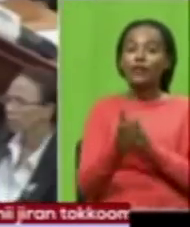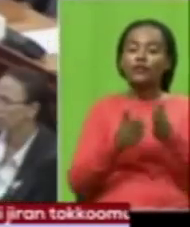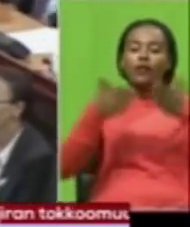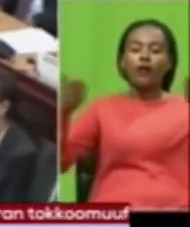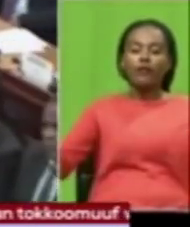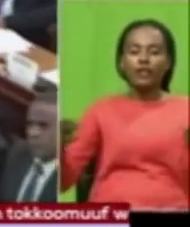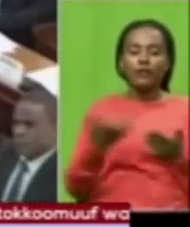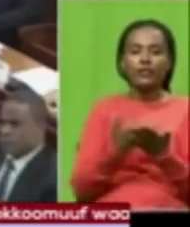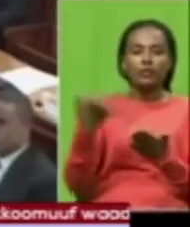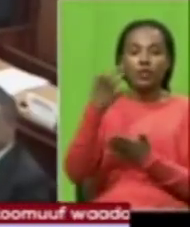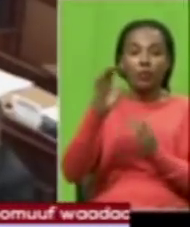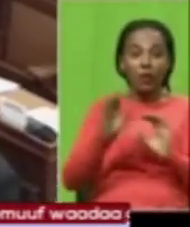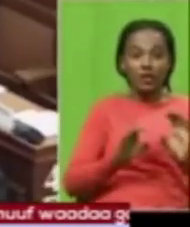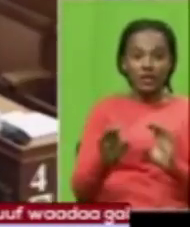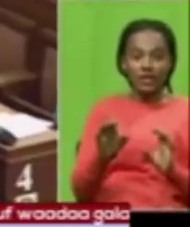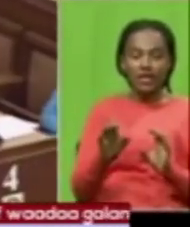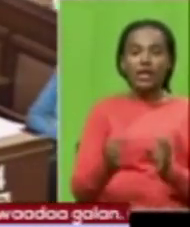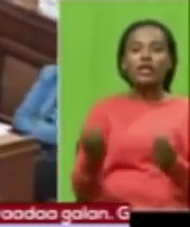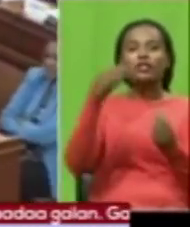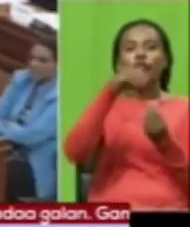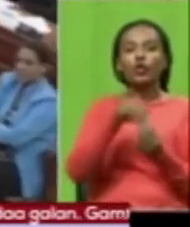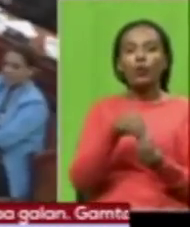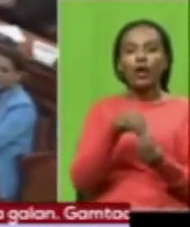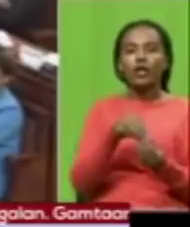fi miiliyoona 59 fi